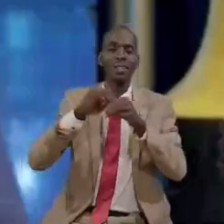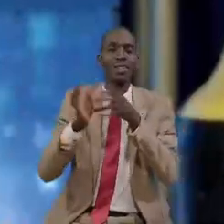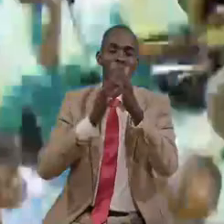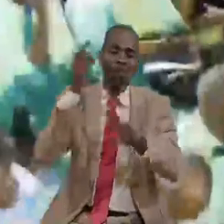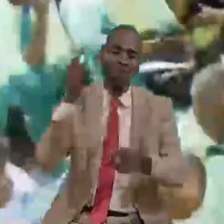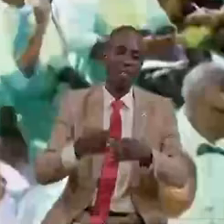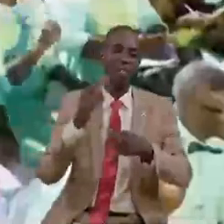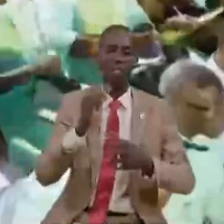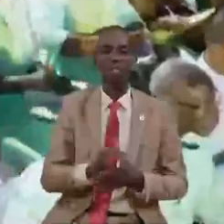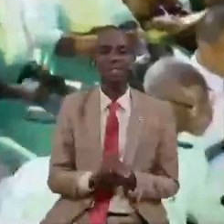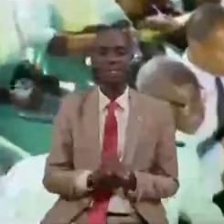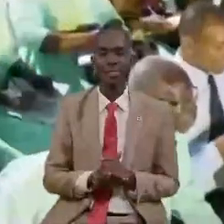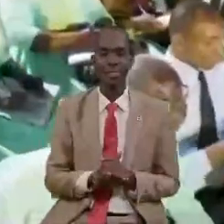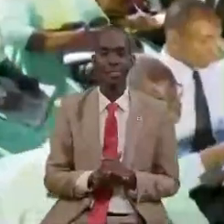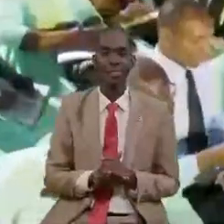Jésus-Christ.